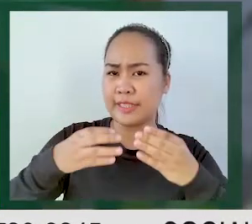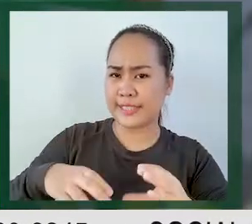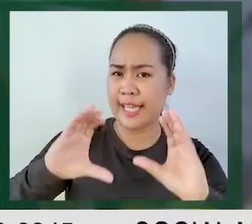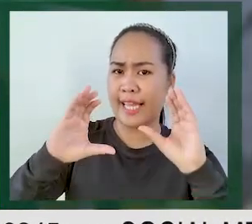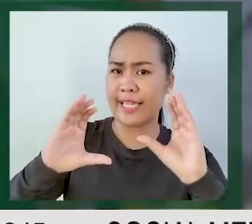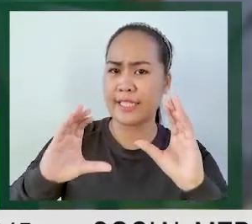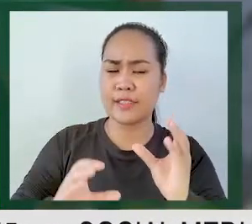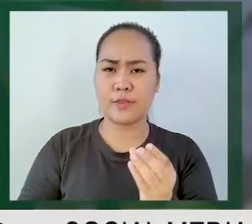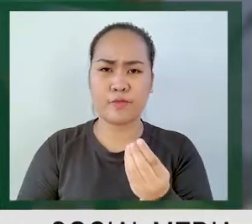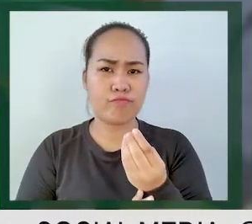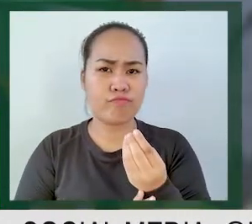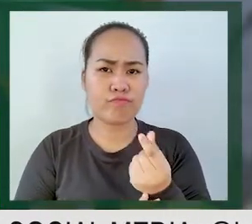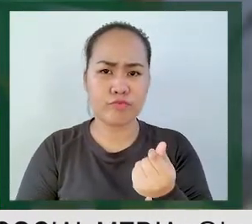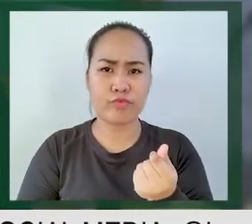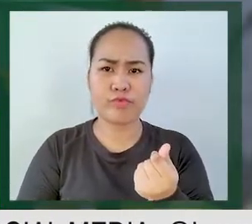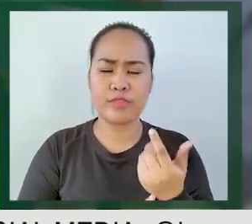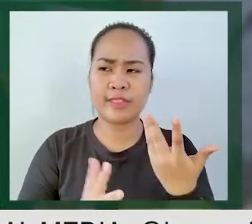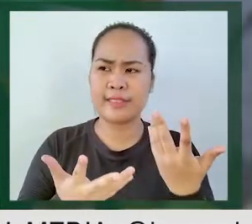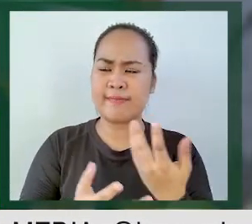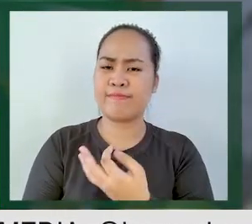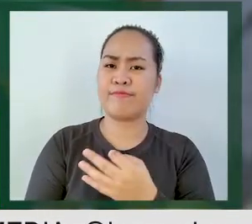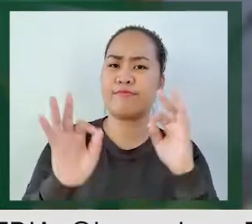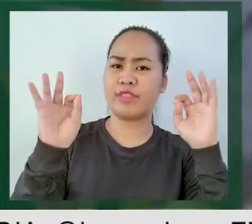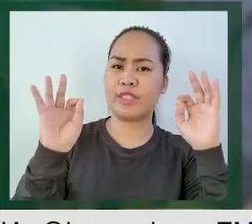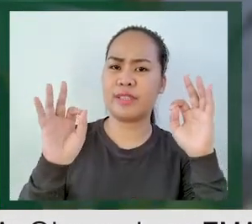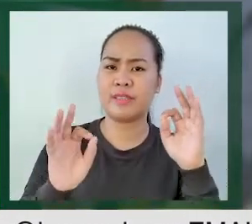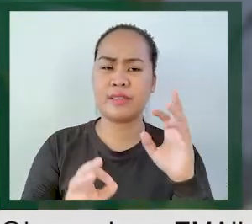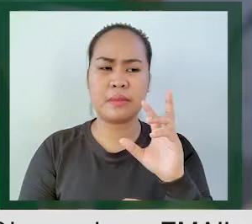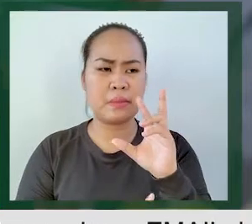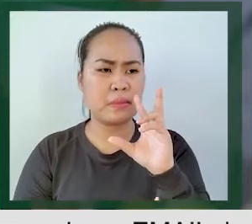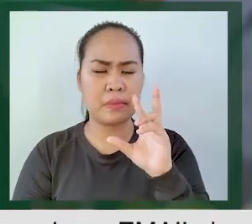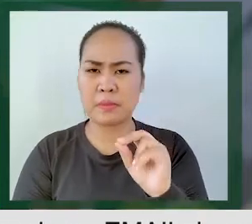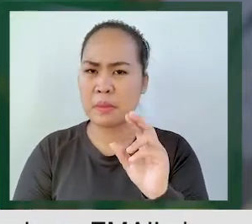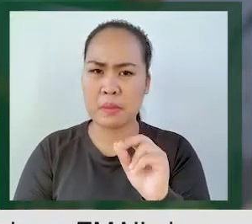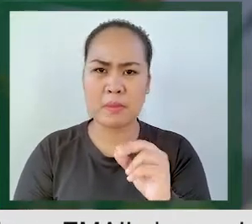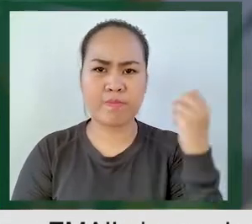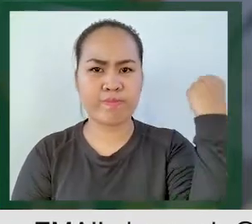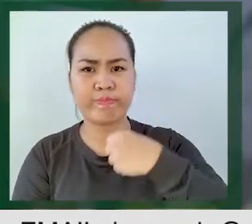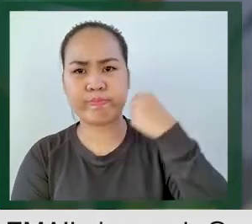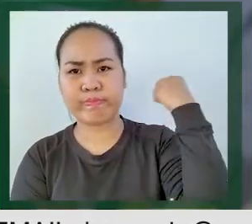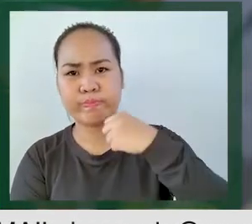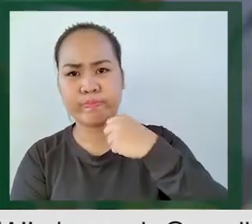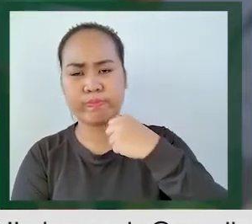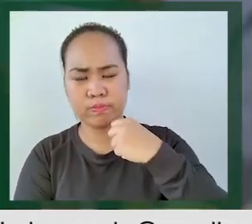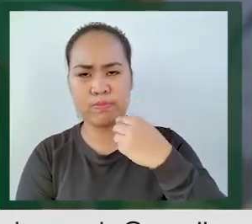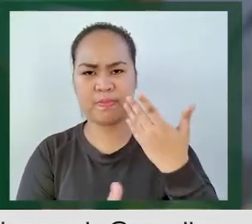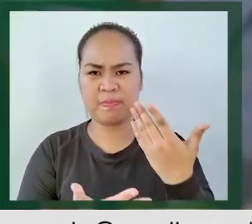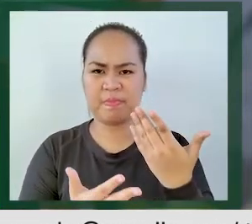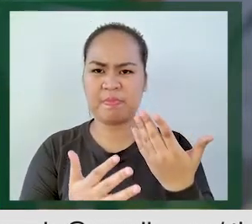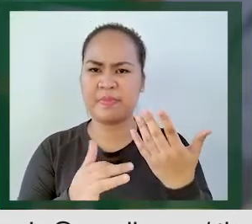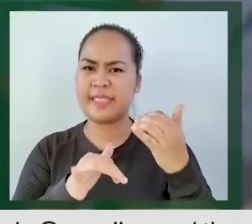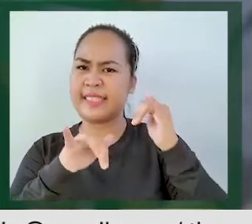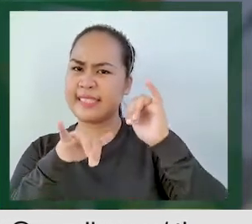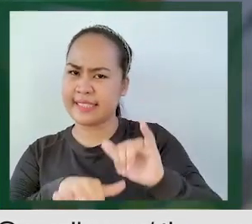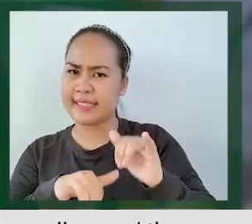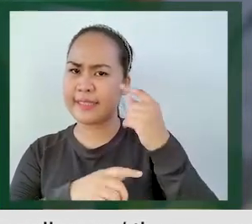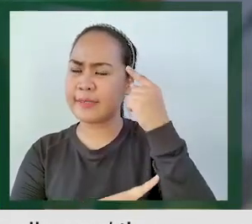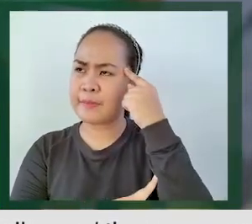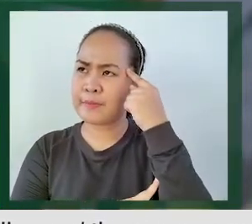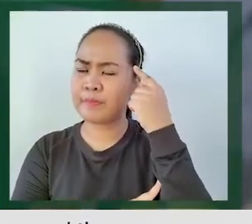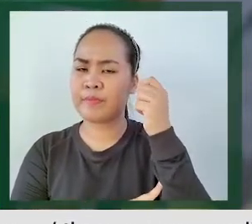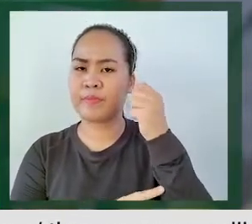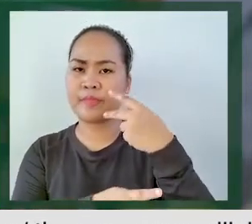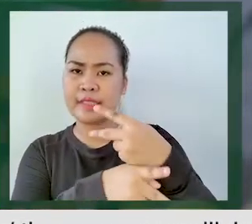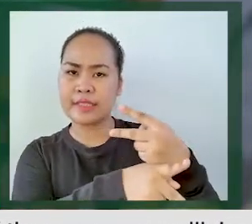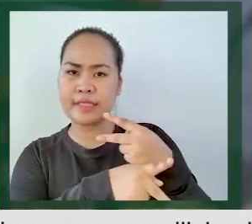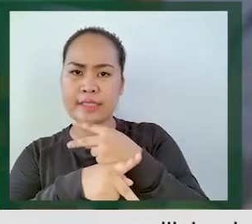natin abusuhin, no. Let's still maintain our health and safety protocols. Pag sinabing talagang essential